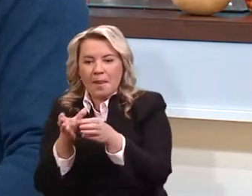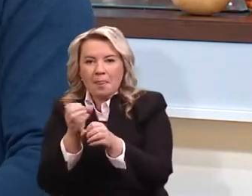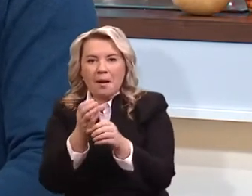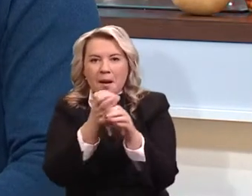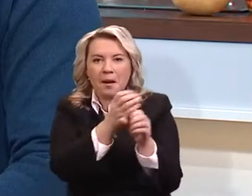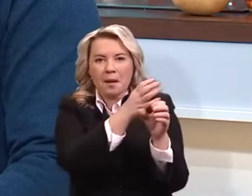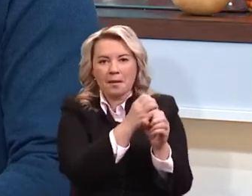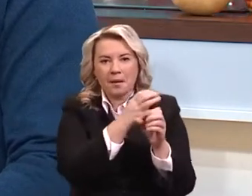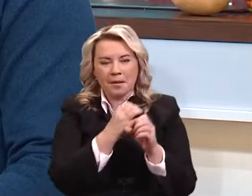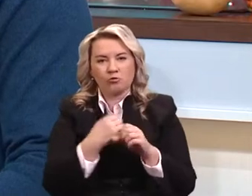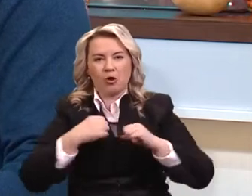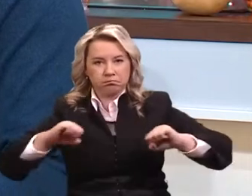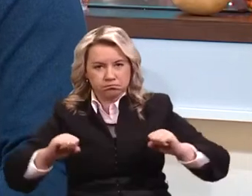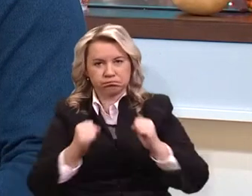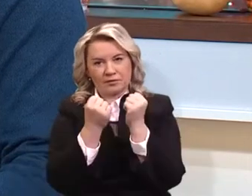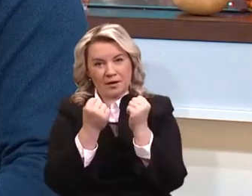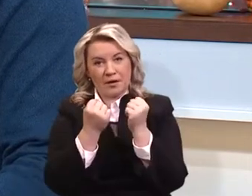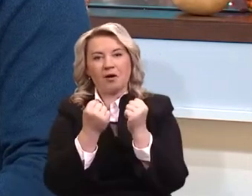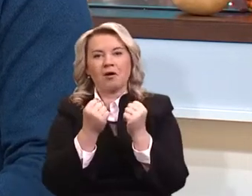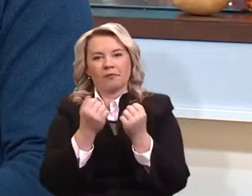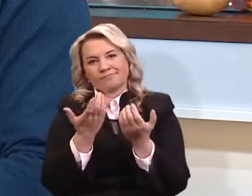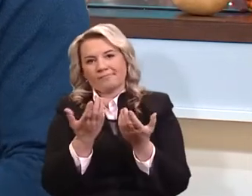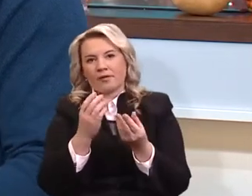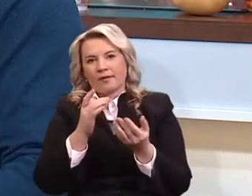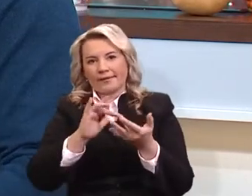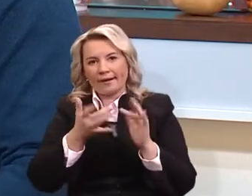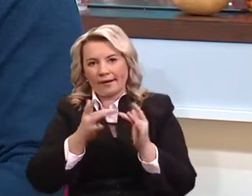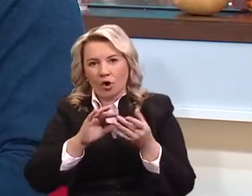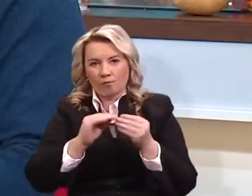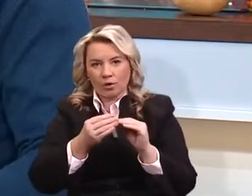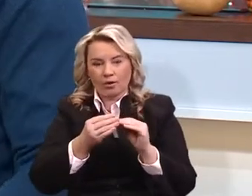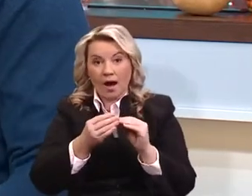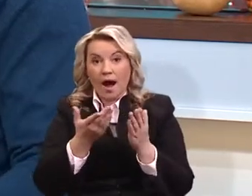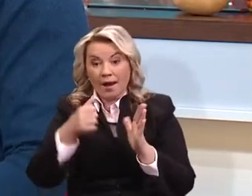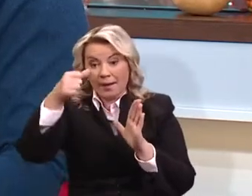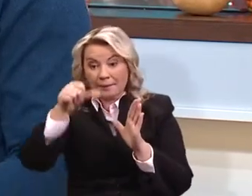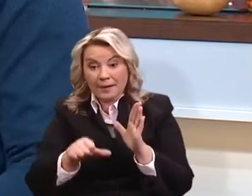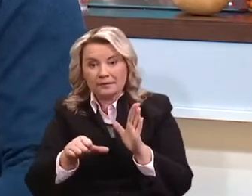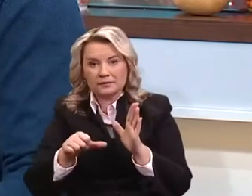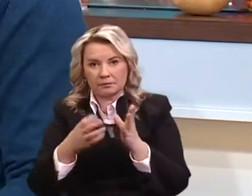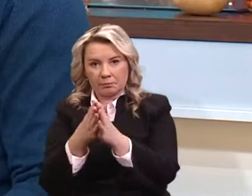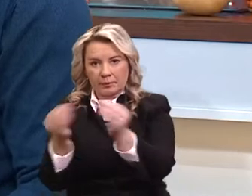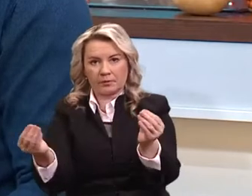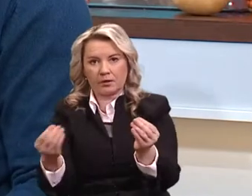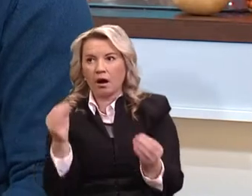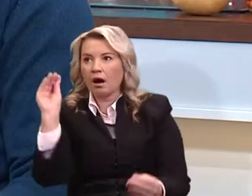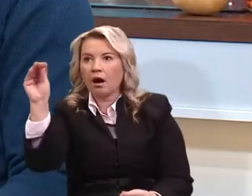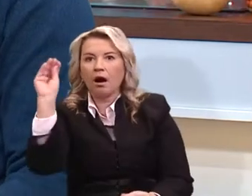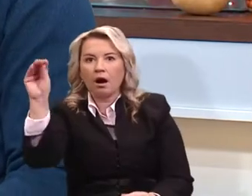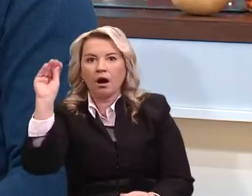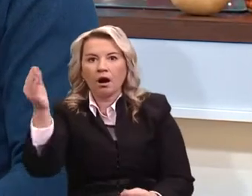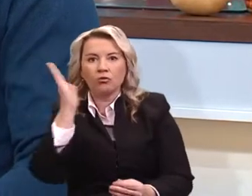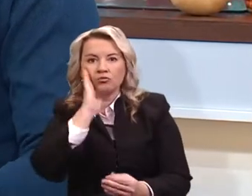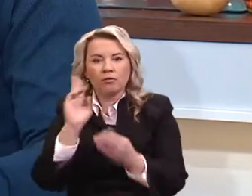kdy se rozhodnou už dneska, že budou podnikat, založí si e-shop a prostě do měsíce tady nejsou. Vy nemáte kde reklamovat, nemáte kde prostě uplatňovat tady tyhle ty věci,